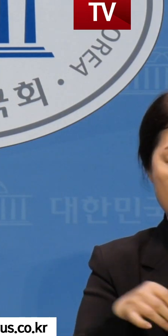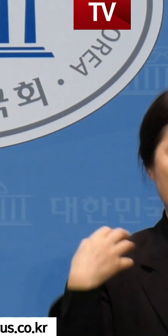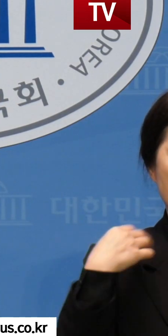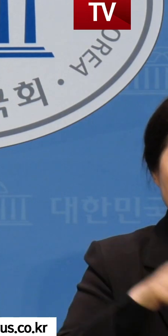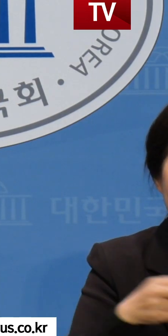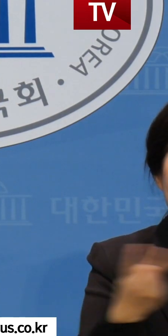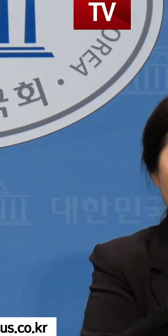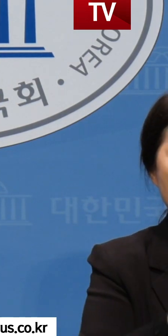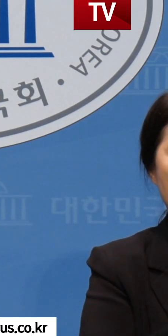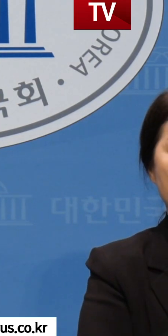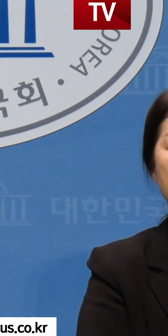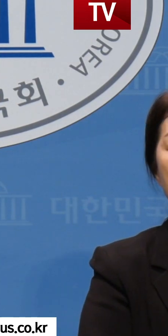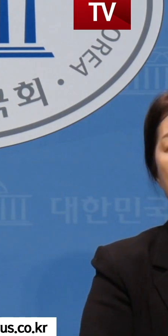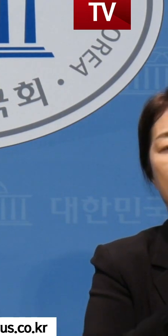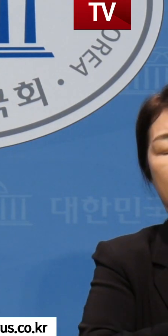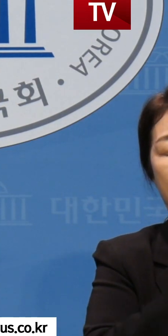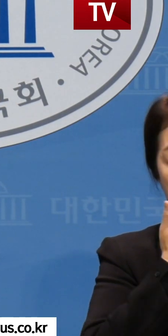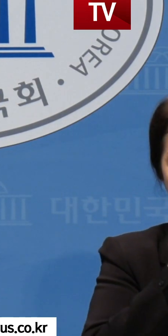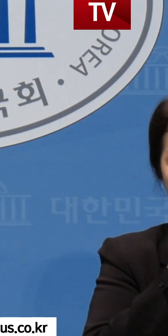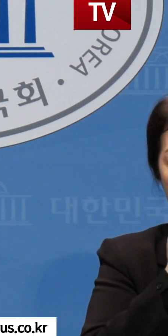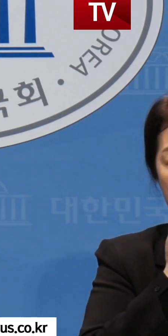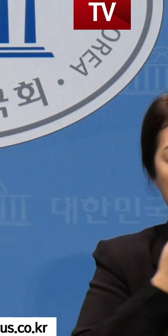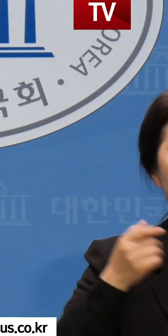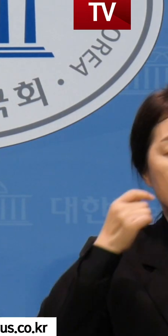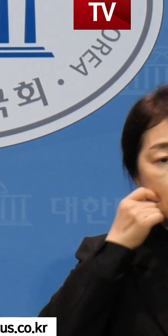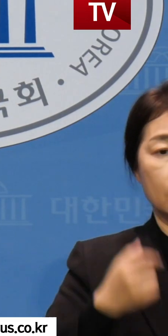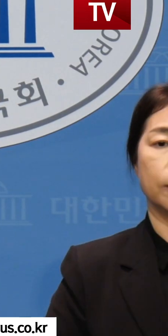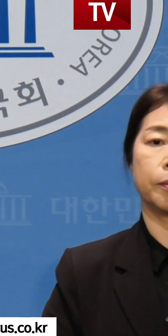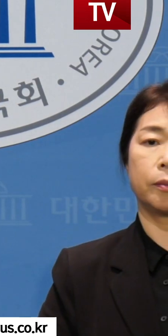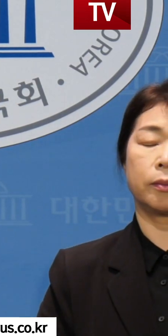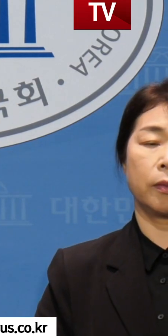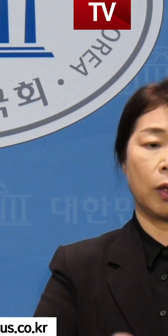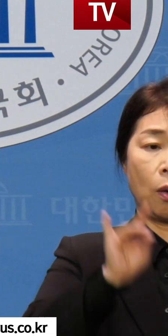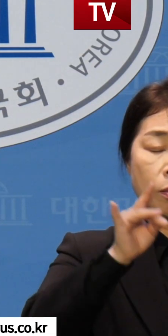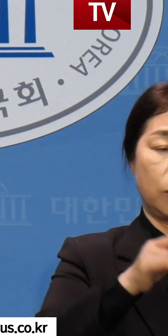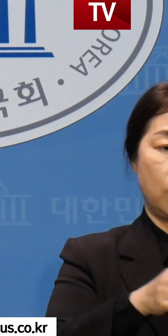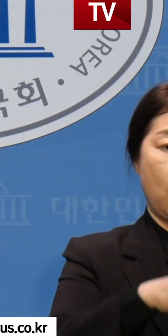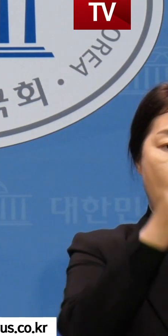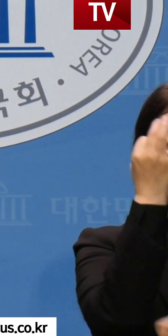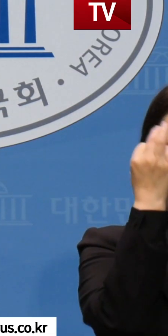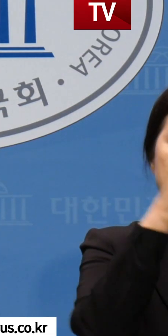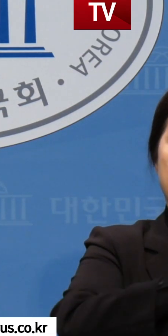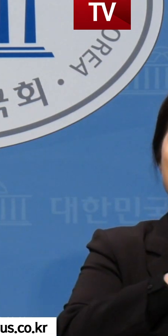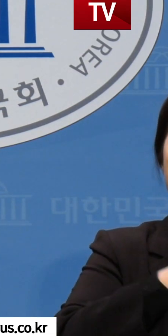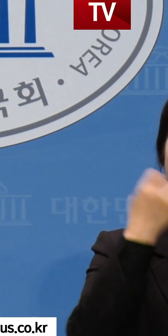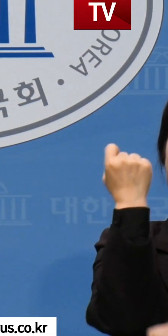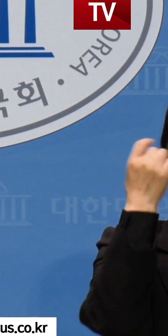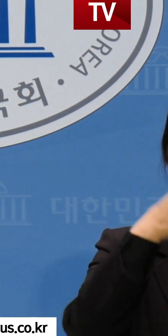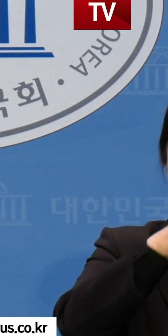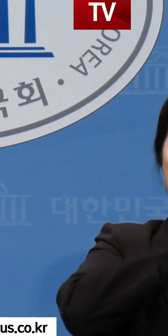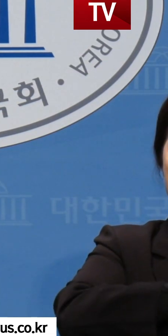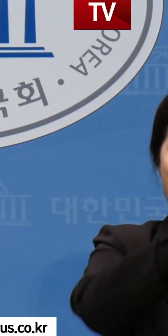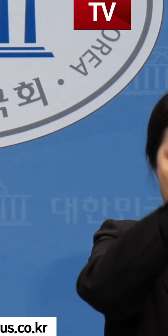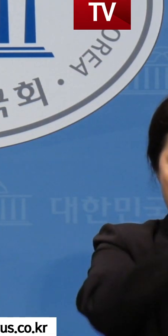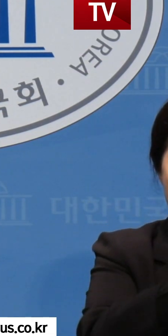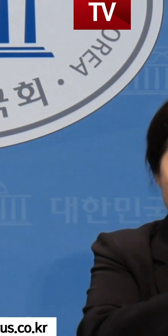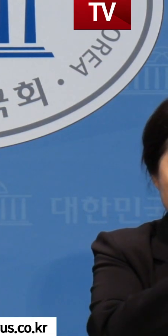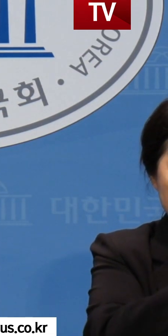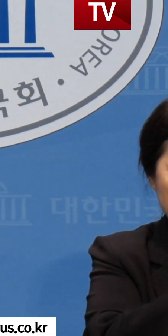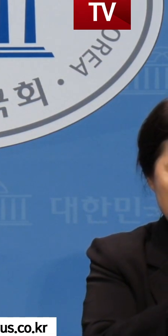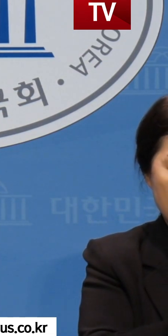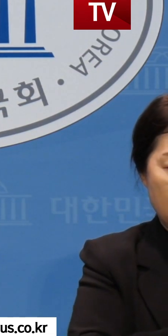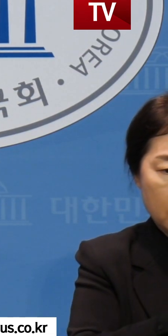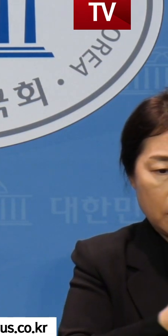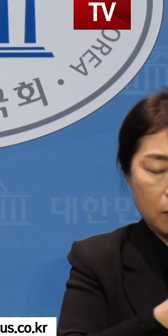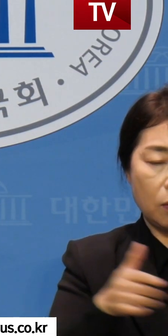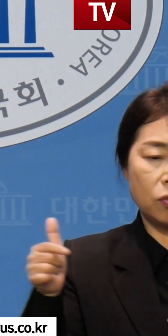제안합니다. 넷째, DSR 즉 총부채 원리금 상환 비율에 예외 대상이 너무 많습니다. 그 예외 대상을 대폭 축소해야